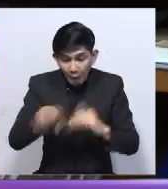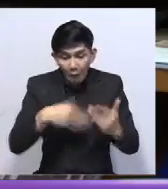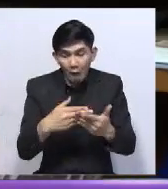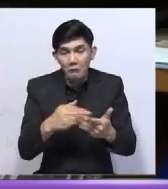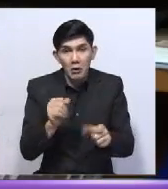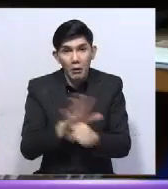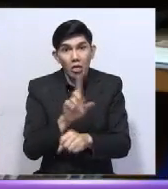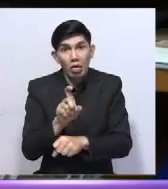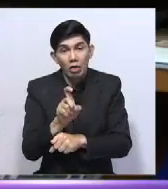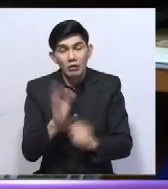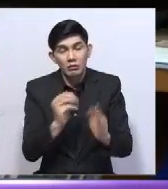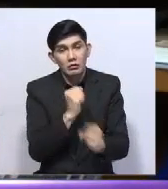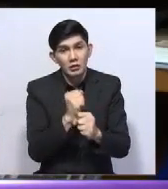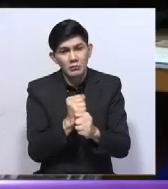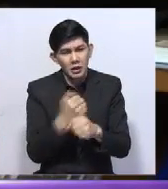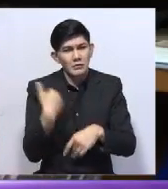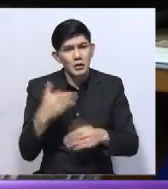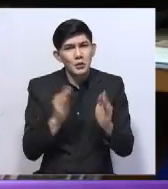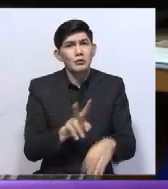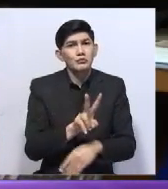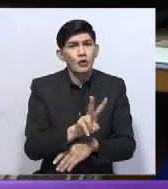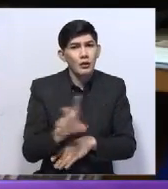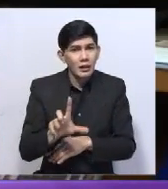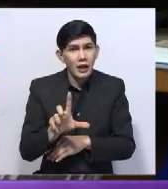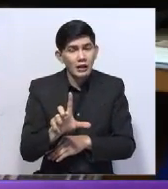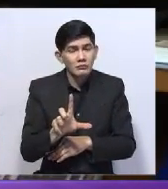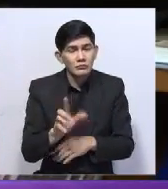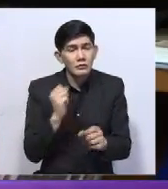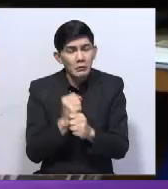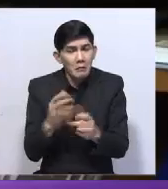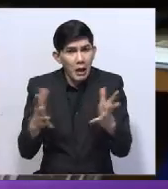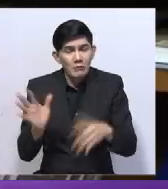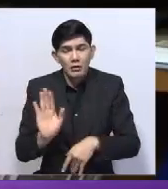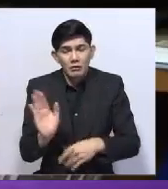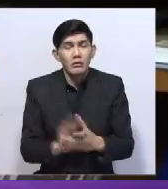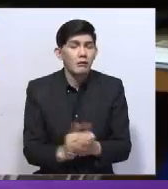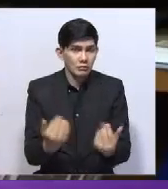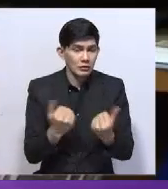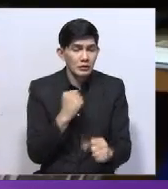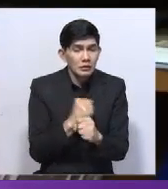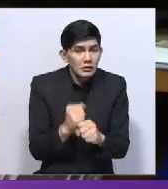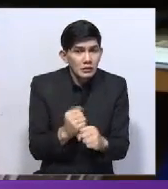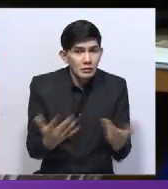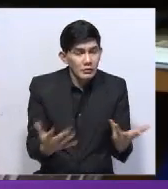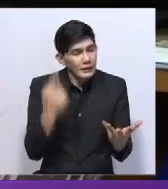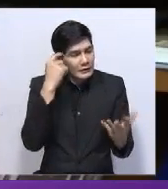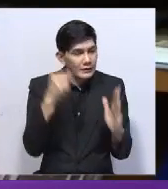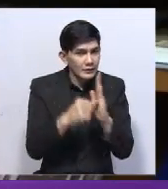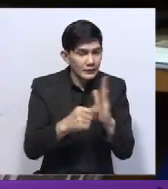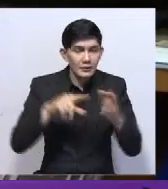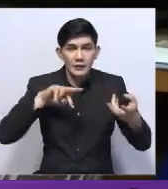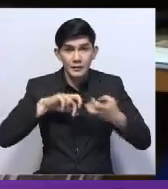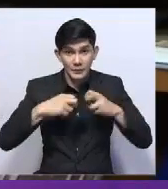งไม่พอครับข้าราชการมีอยู่2 ล้านกว่าคนนะครับเพราะฉะนั้นแนวทางก็คือว่าทำยังไงการแก้ปัญห